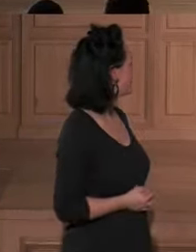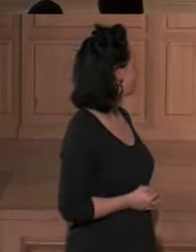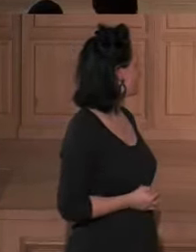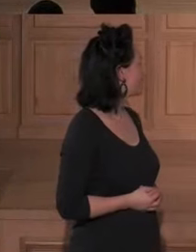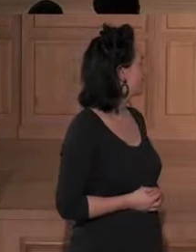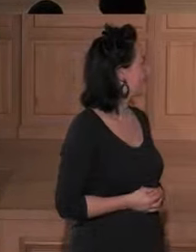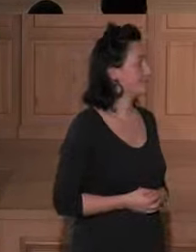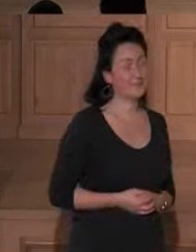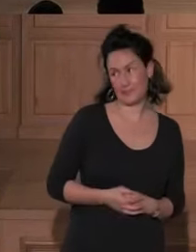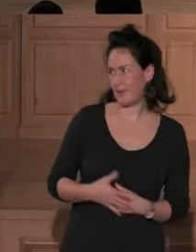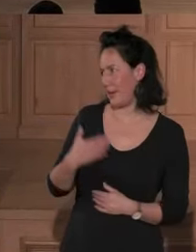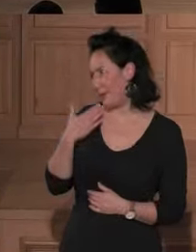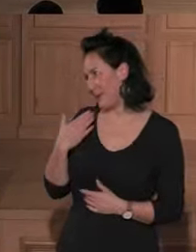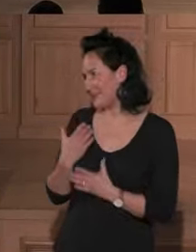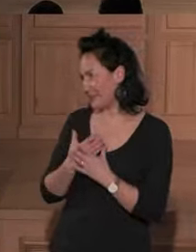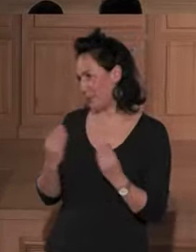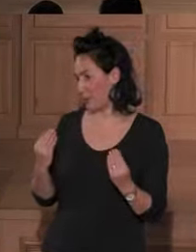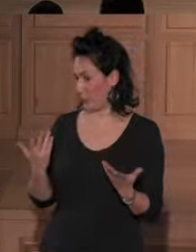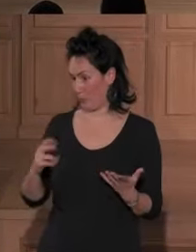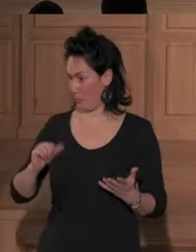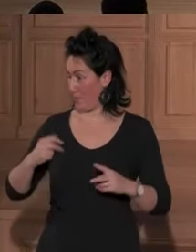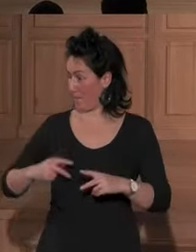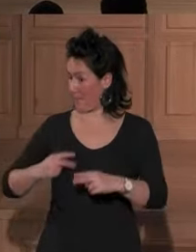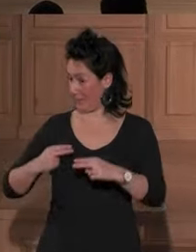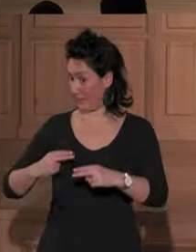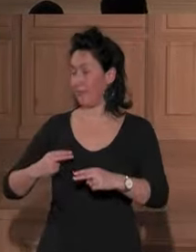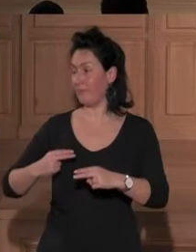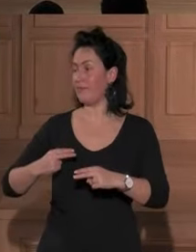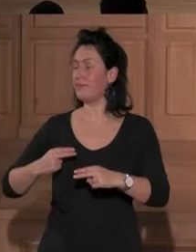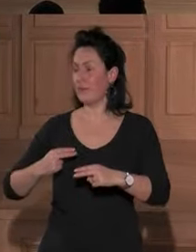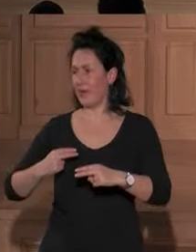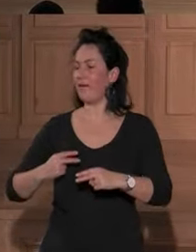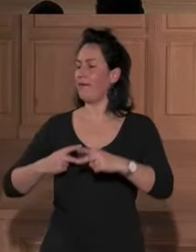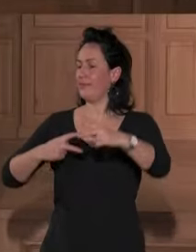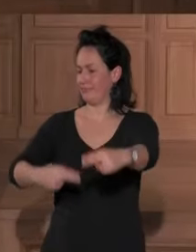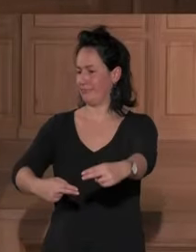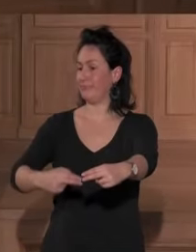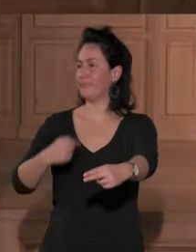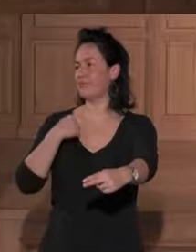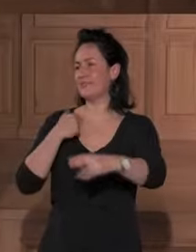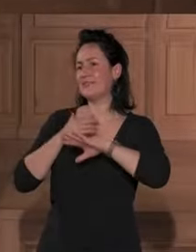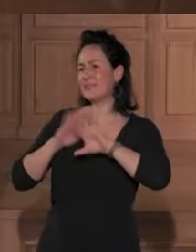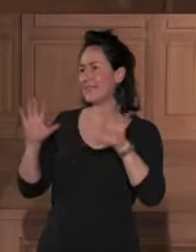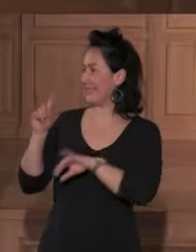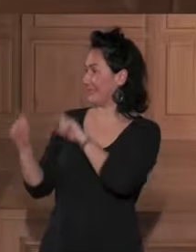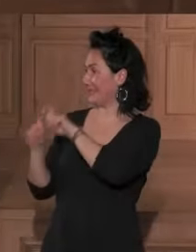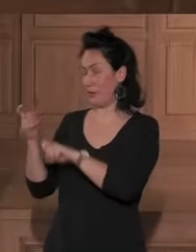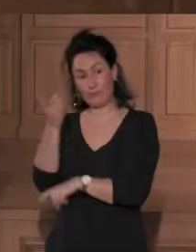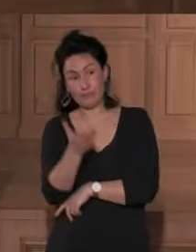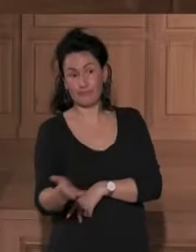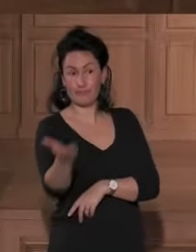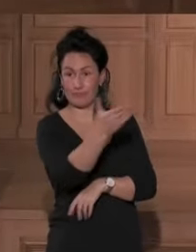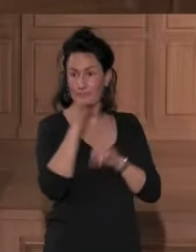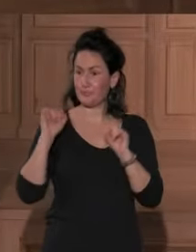Merci beaucoup de cette première partie. Rassurez-vous, on va encore vous passer au grill, mais ce ne sera plus moi qui pose les questions. Ça va être vous, là,